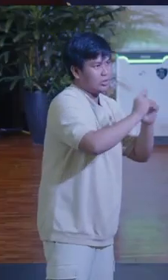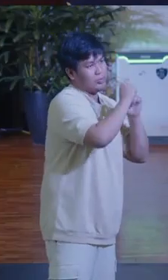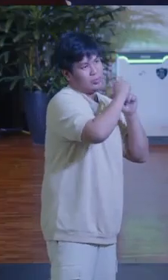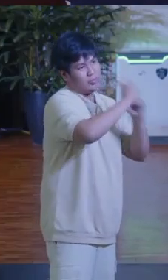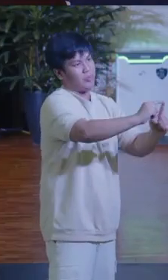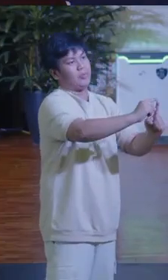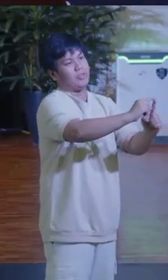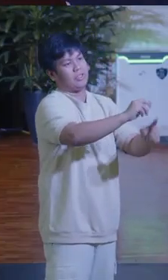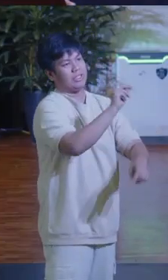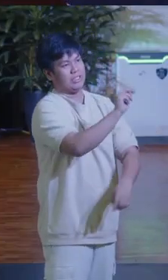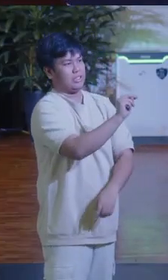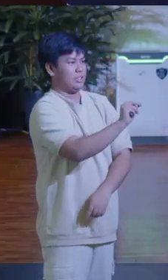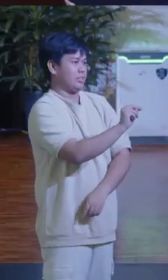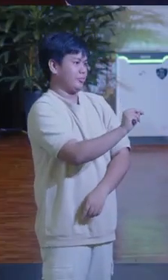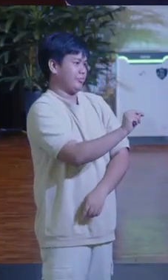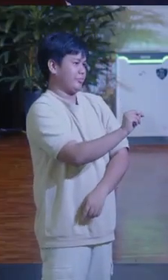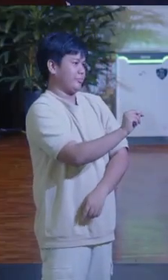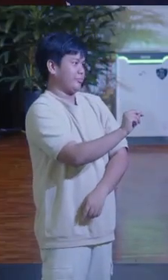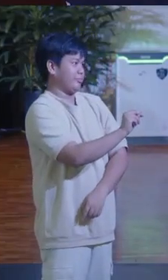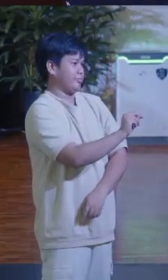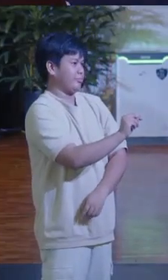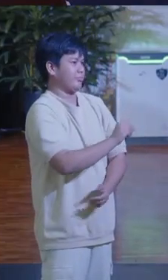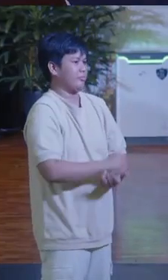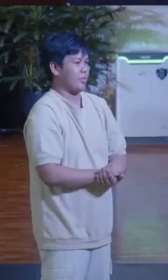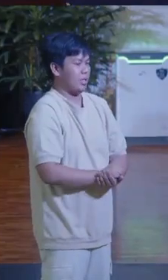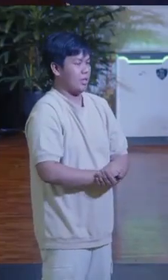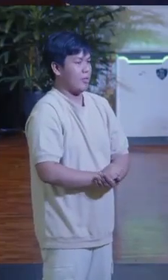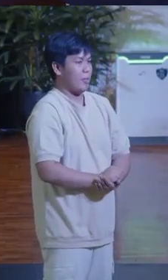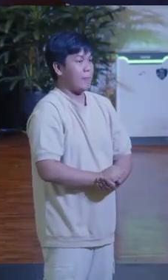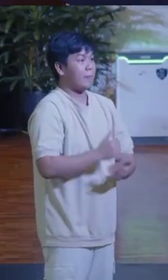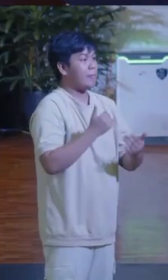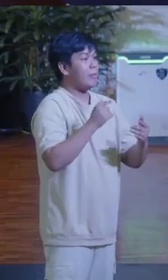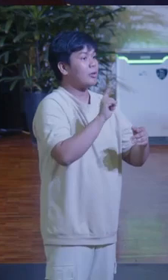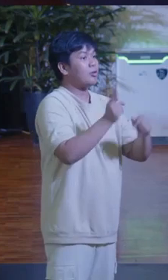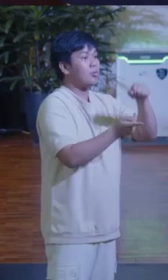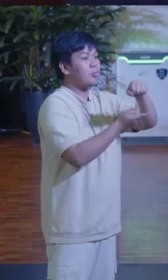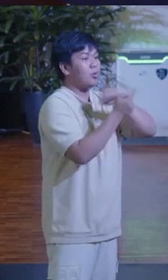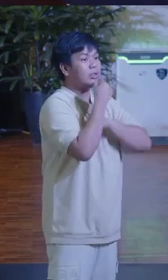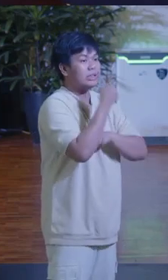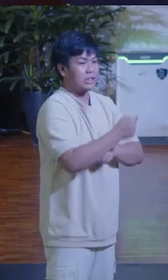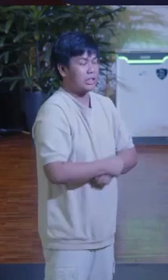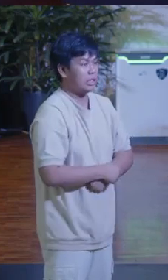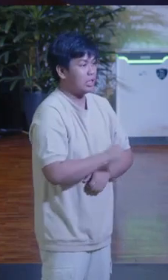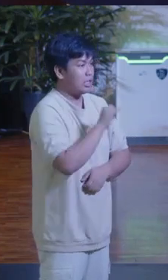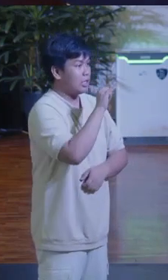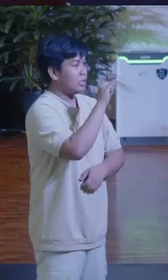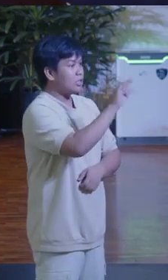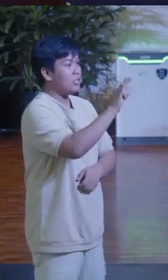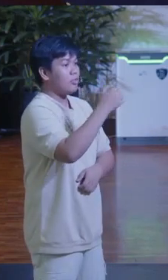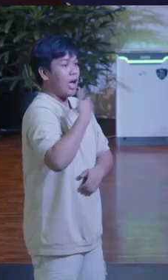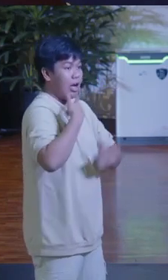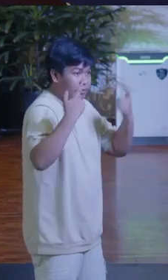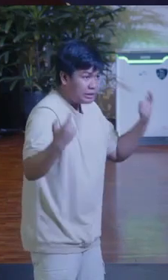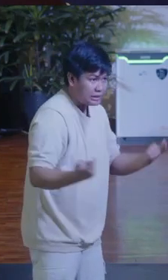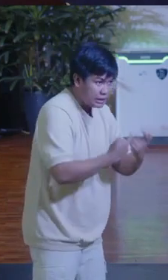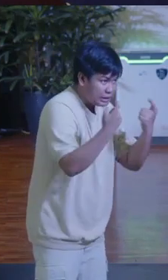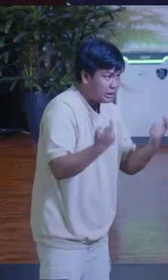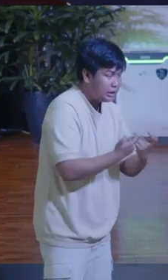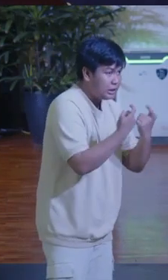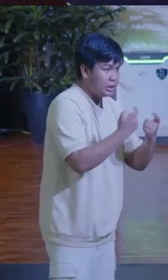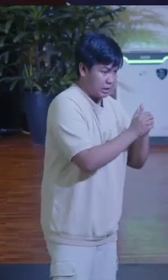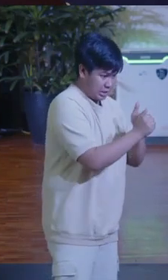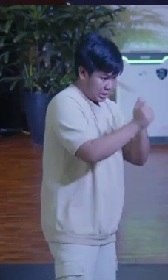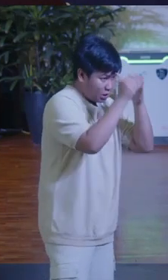Paalala sa atin ni Pablo sa Galatians 6:1. Sabi niya, brothers, if anyone is caught in any transgression, you who